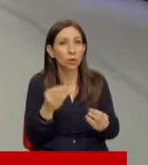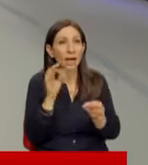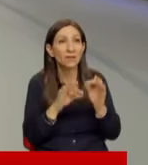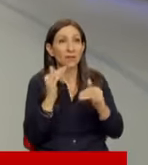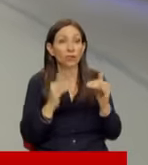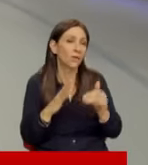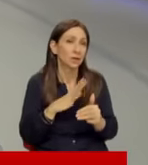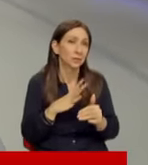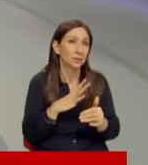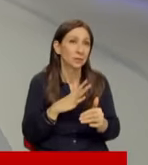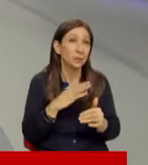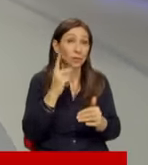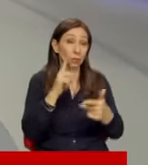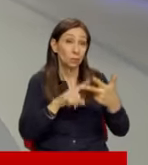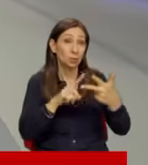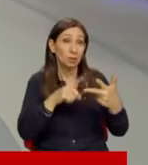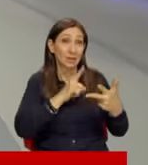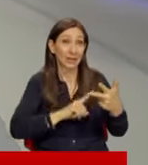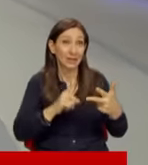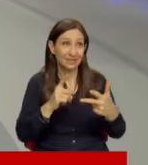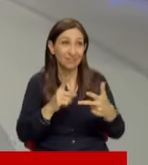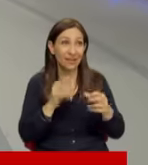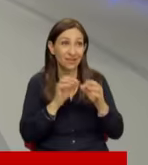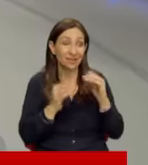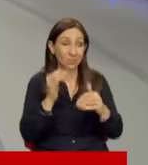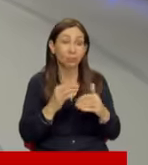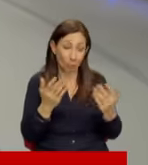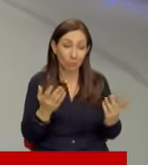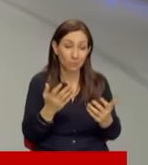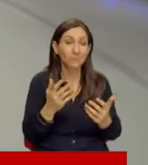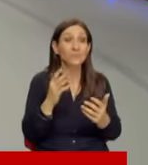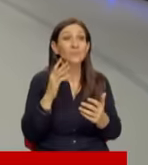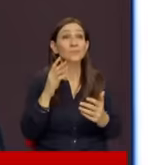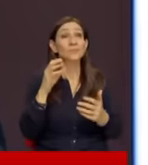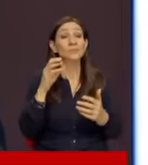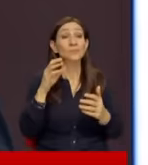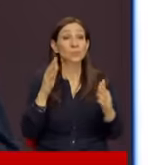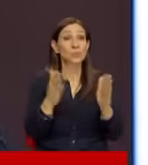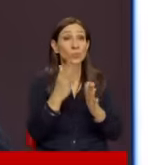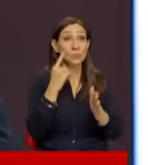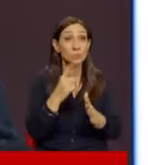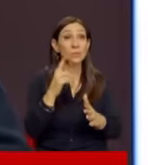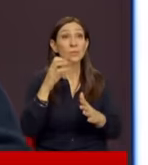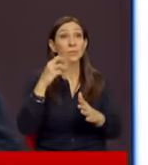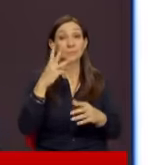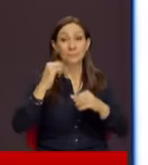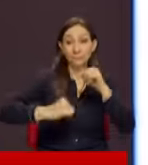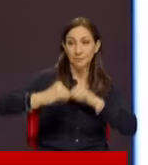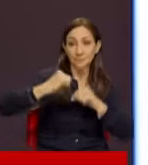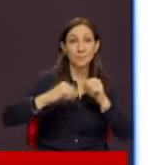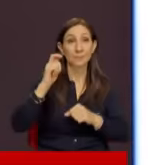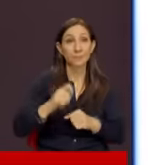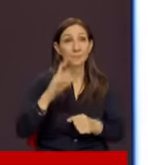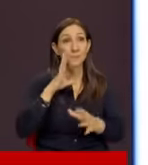var. Enflasyon da var, bir de üçüncü adayda enflasyon, doğru. Yani muhalefet cephesinde Erdoğan'la rekabet